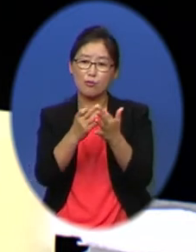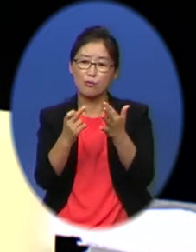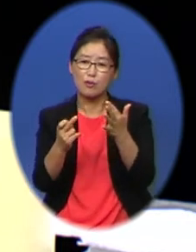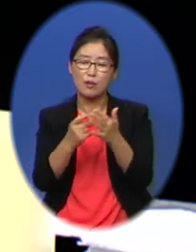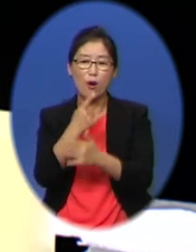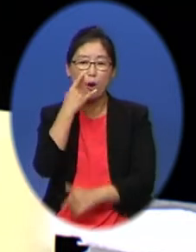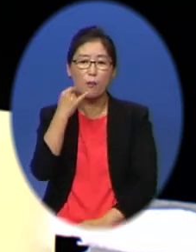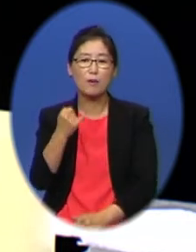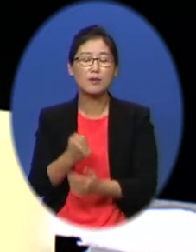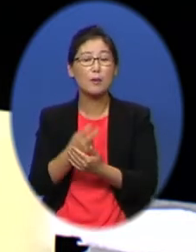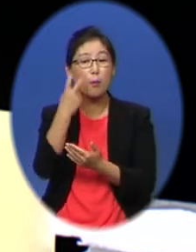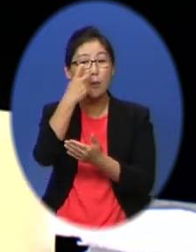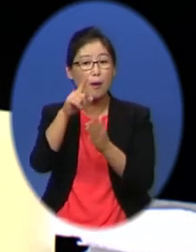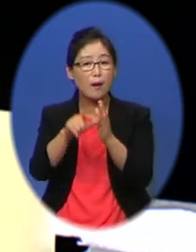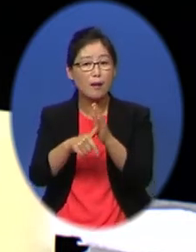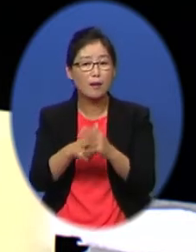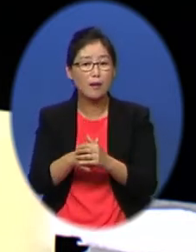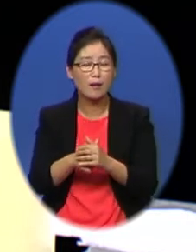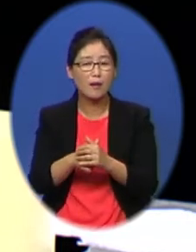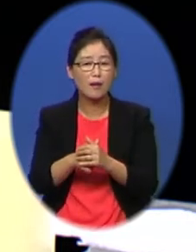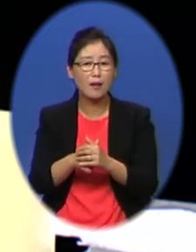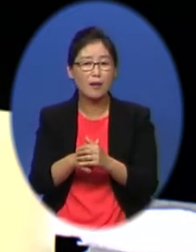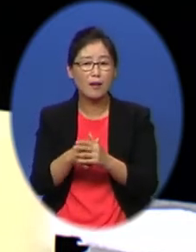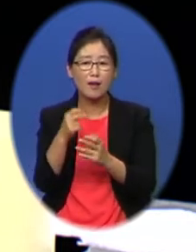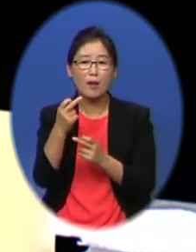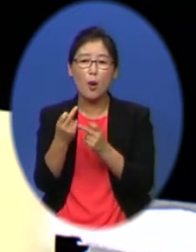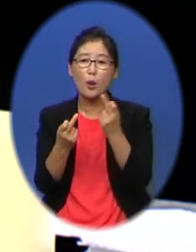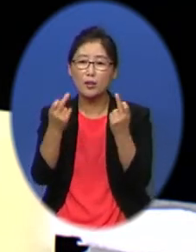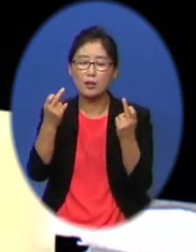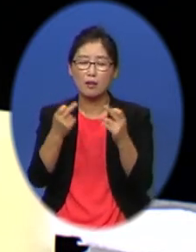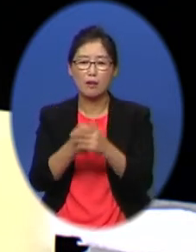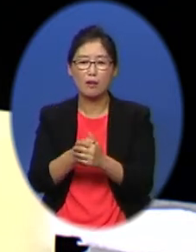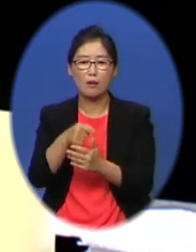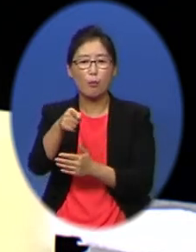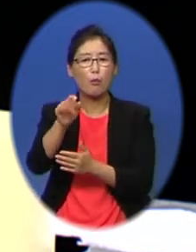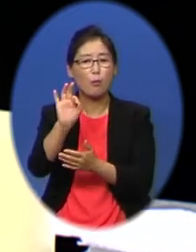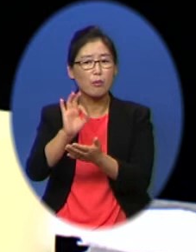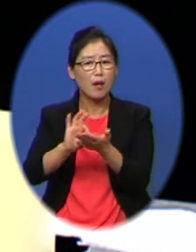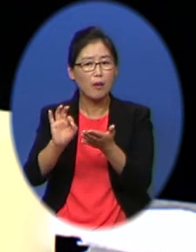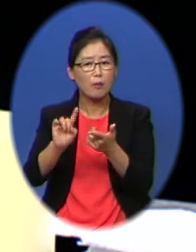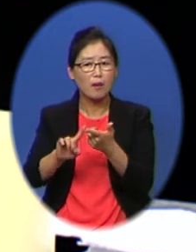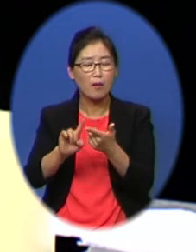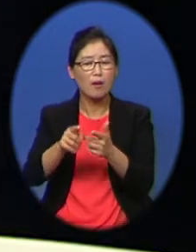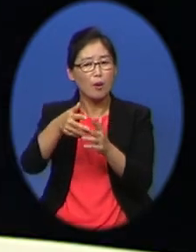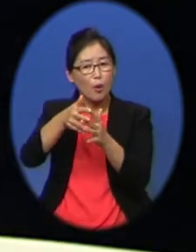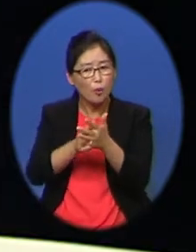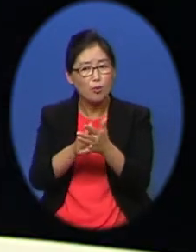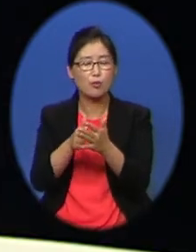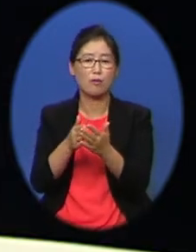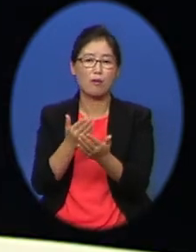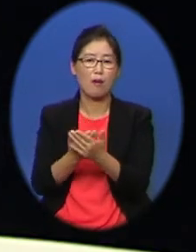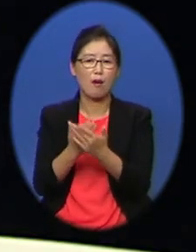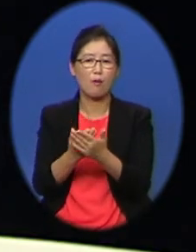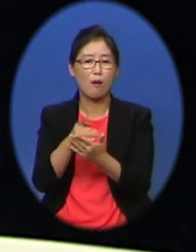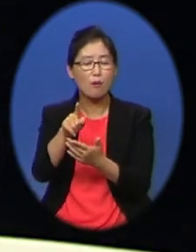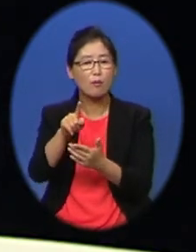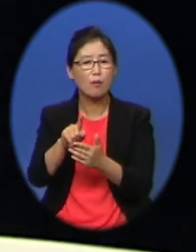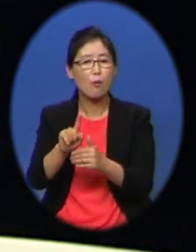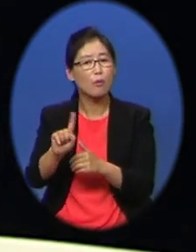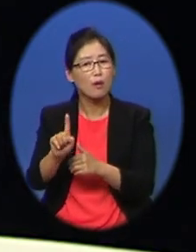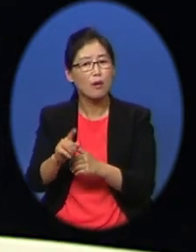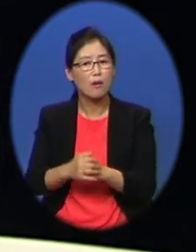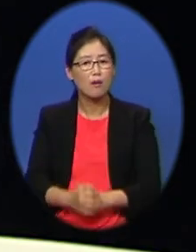경우 영수증 제출해라 뭐 이런 형제들의 요구사항을 다 들어줘야 되는 건가요? 현재